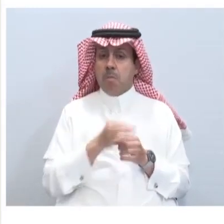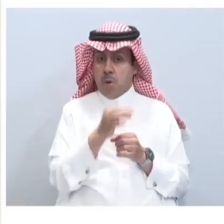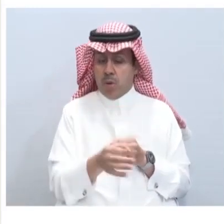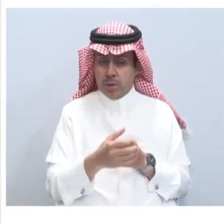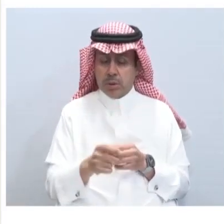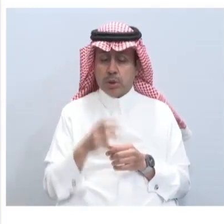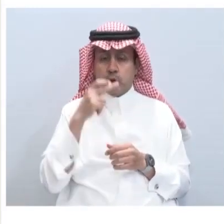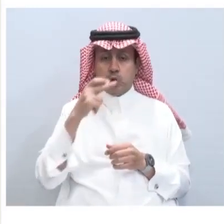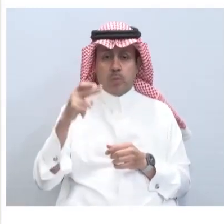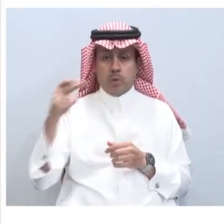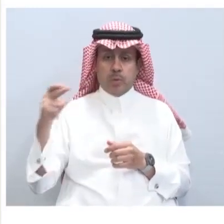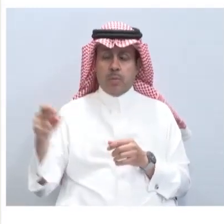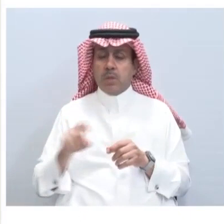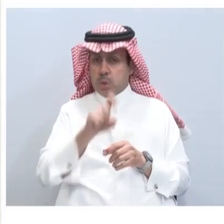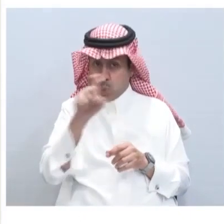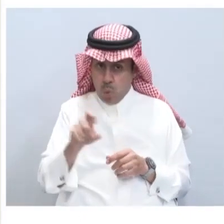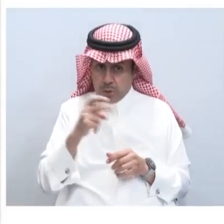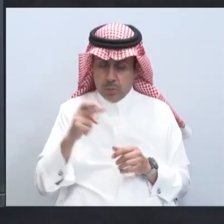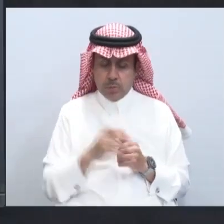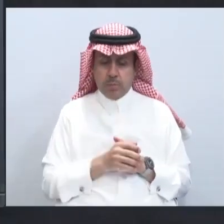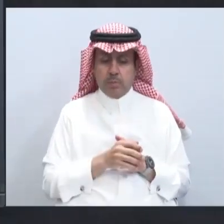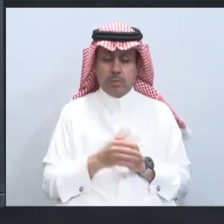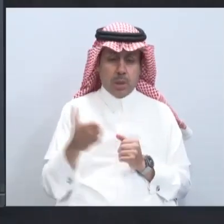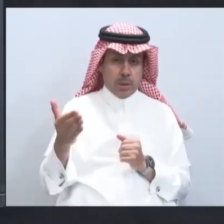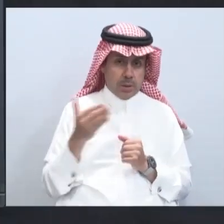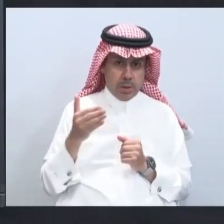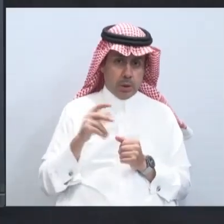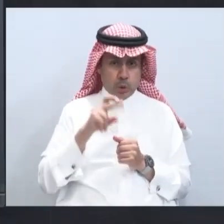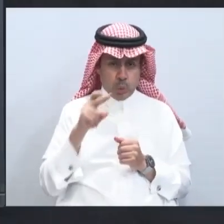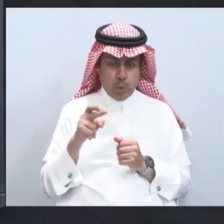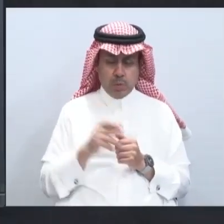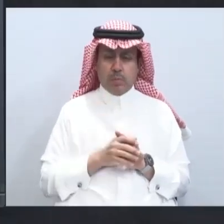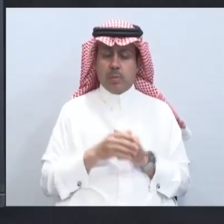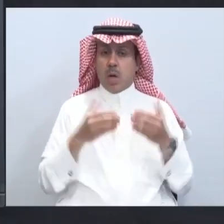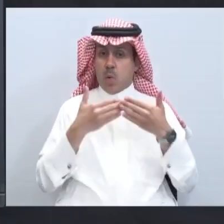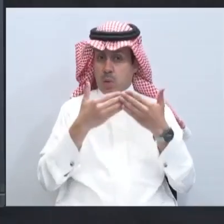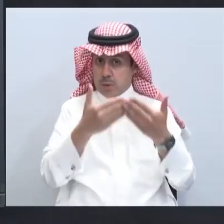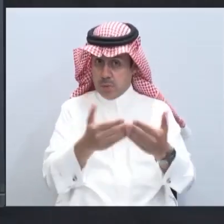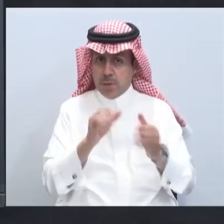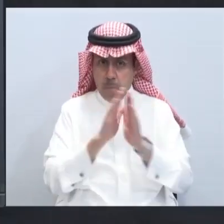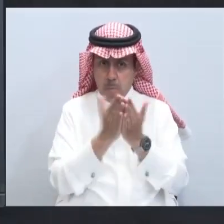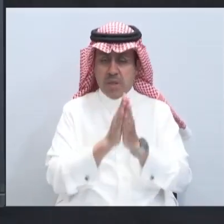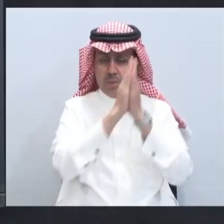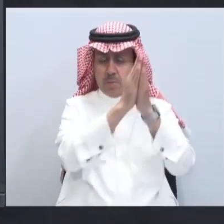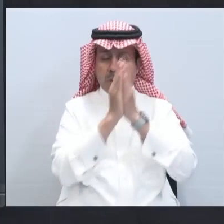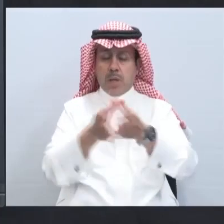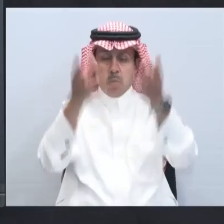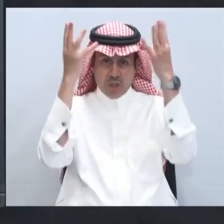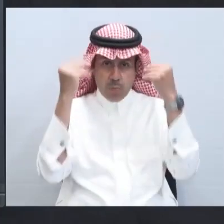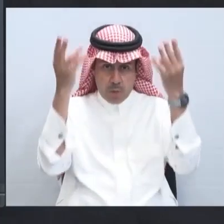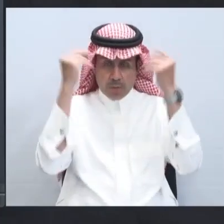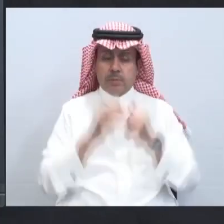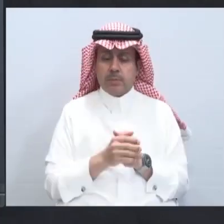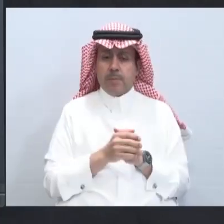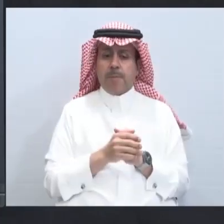على الاسئله المرجعيه يعني لو رجعنا قليلا للخدمات التي تقدمها لنا المكتبات ومراكز المعلومات هنالك